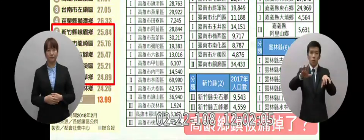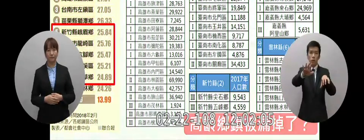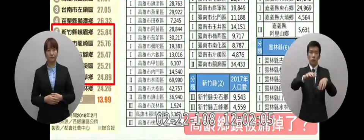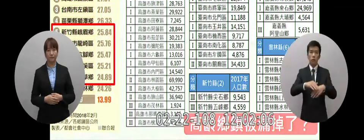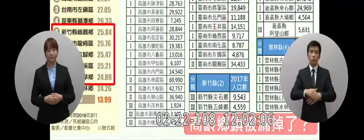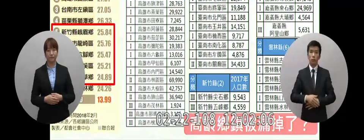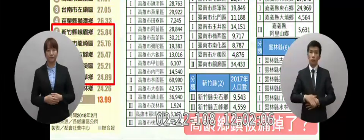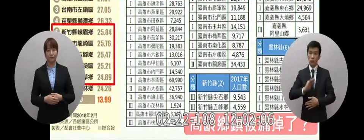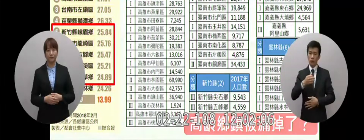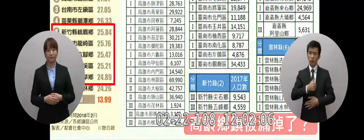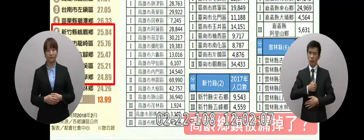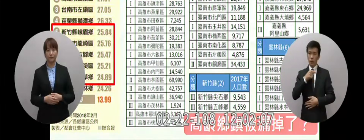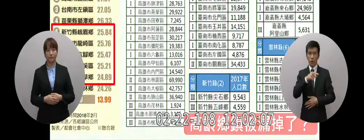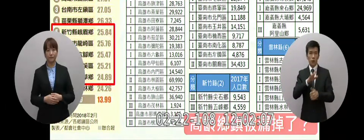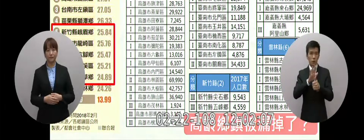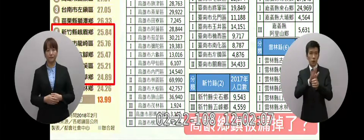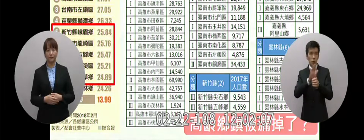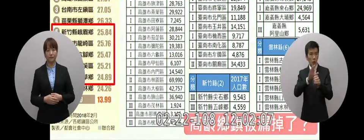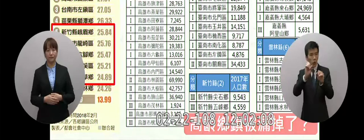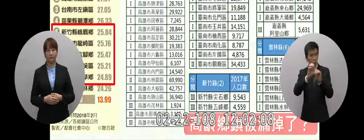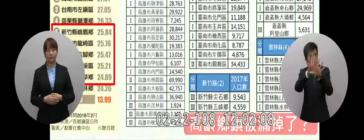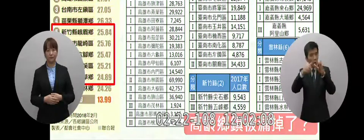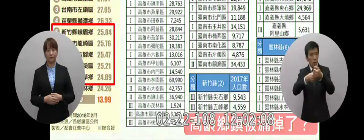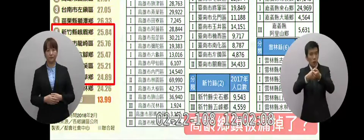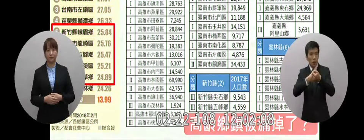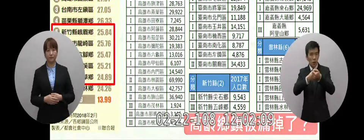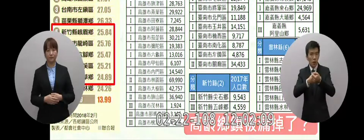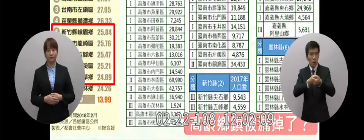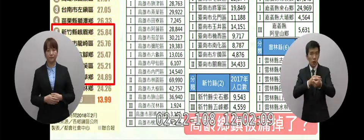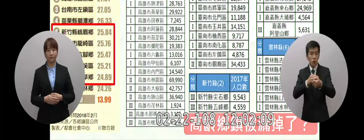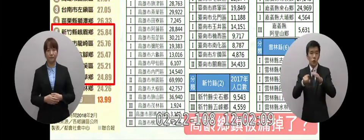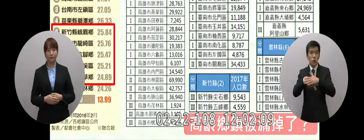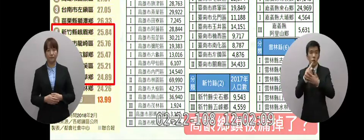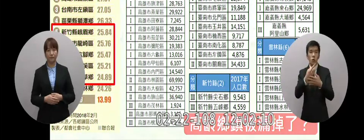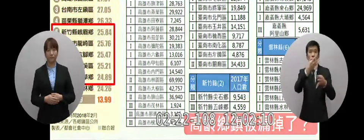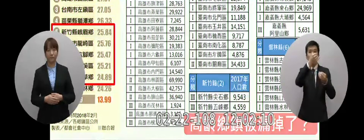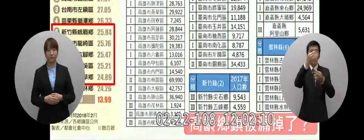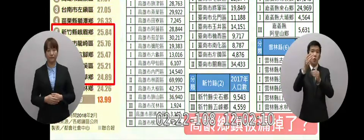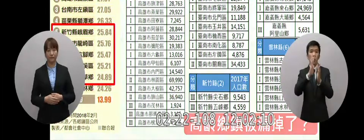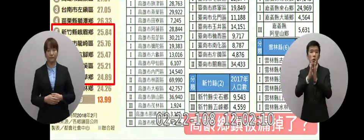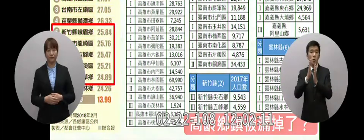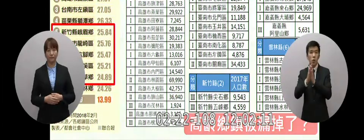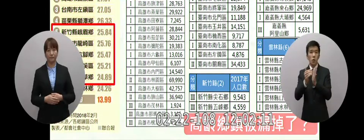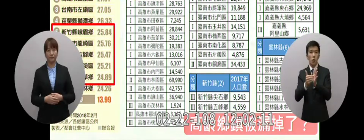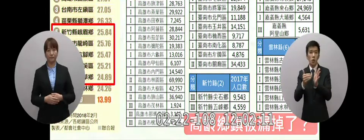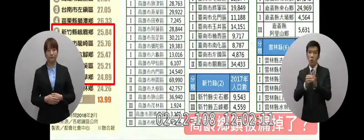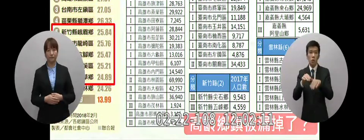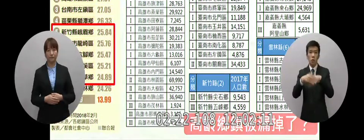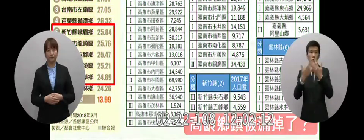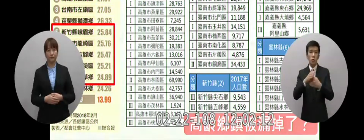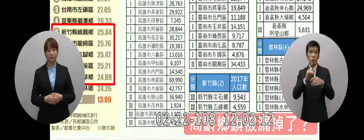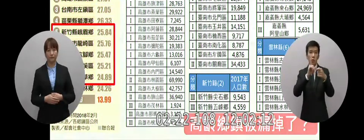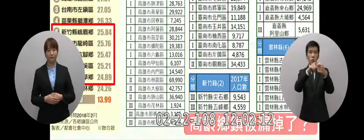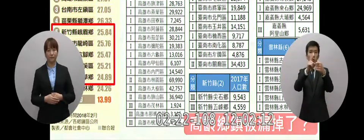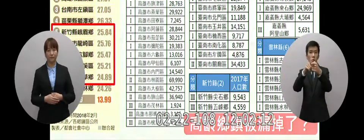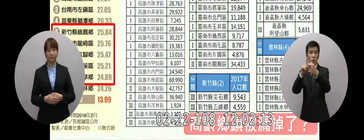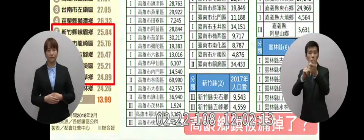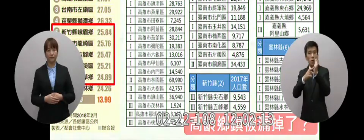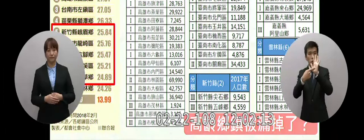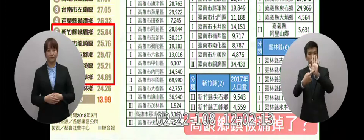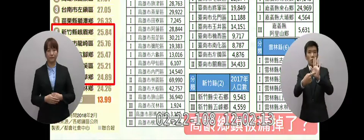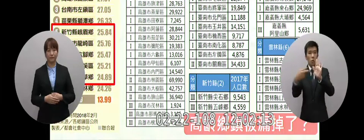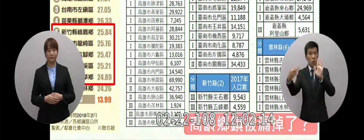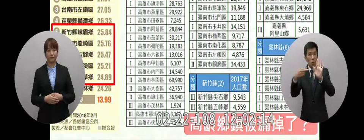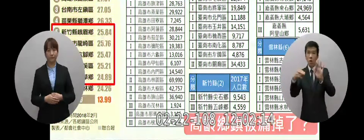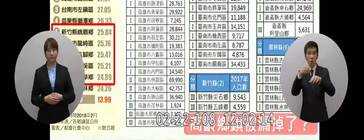道真的要推地方创生，并不是说你直接框列的这一些乡镇叫做我们的指标示范区，他们就有